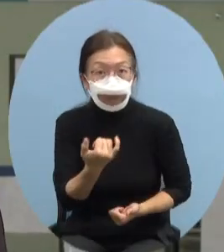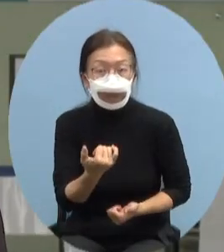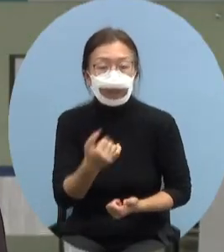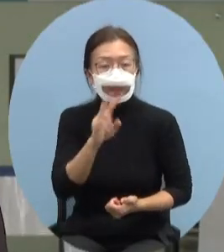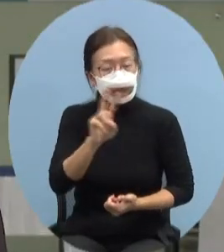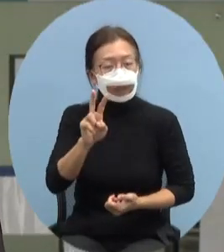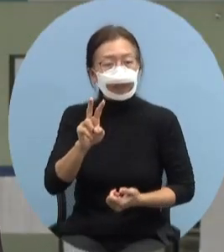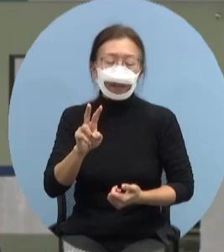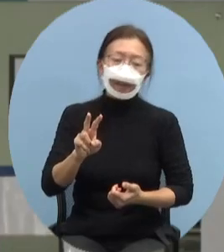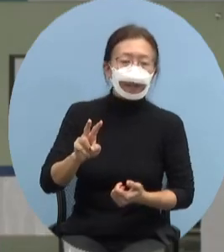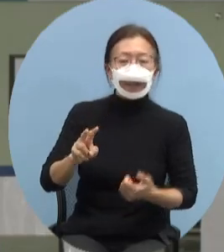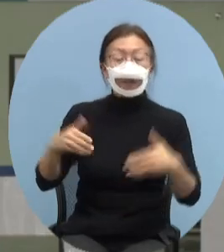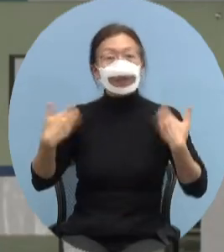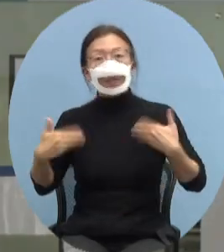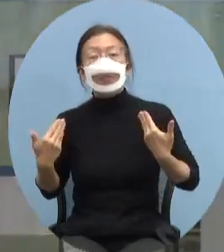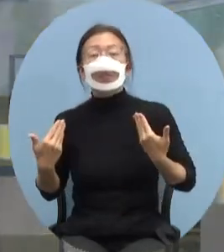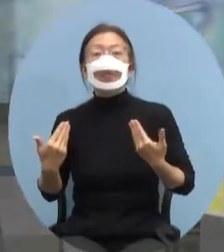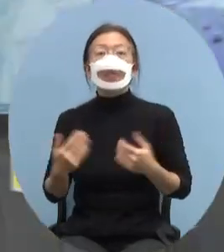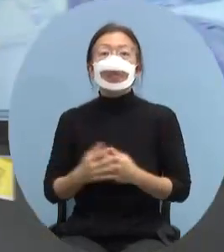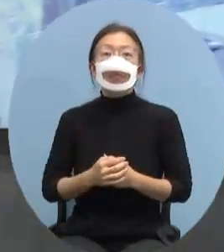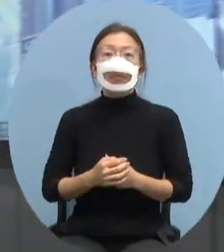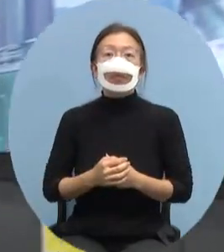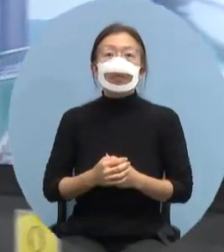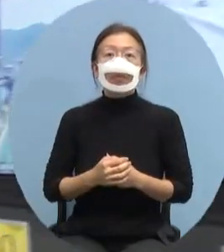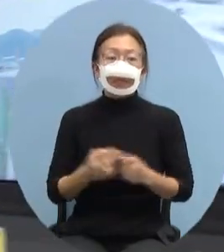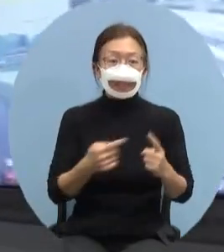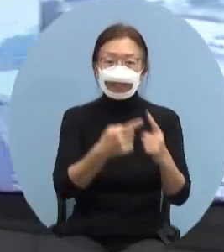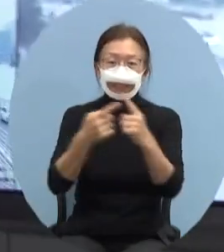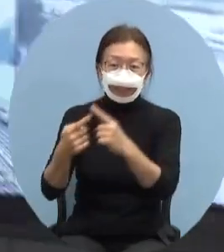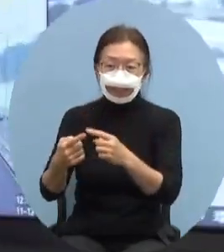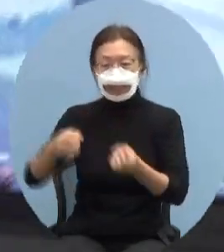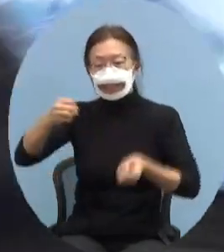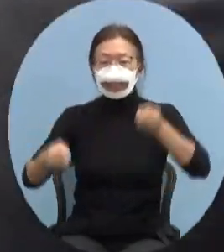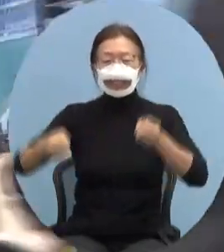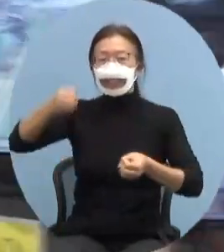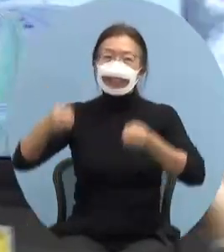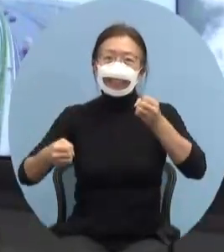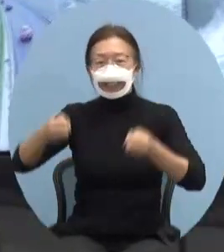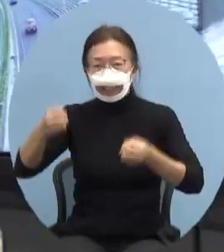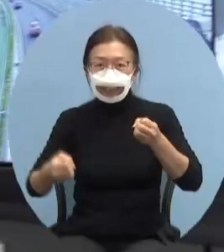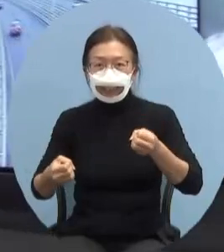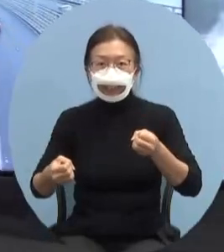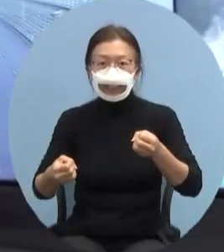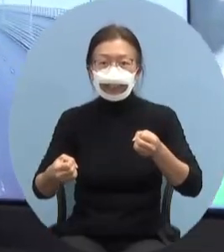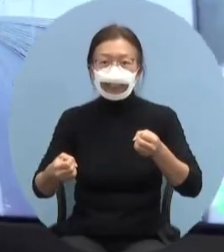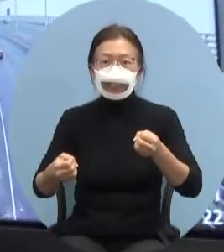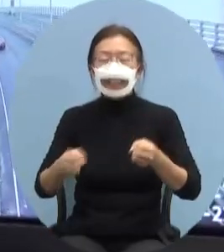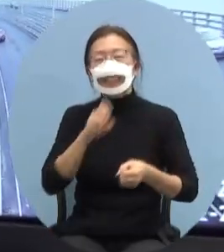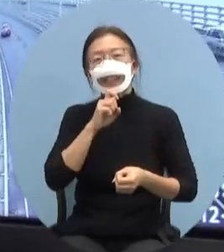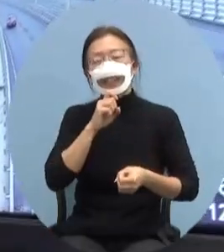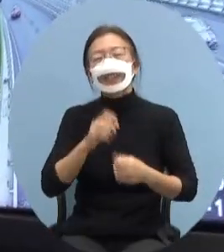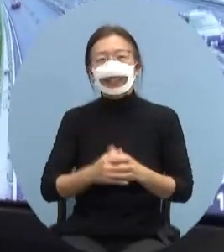我都好開心咧，睇到咧市民咧係已經好積極咁使用咗我哋嘅跨灣連接